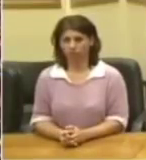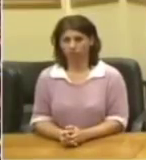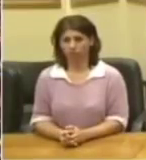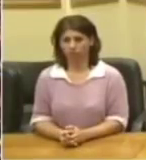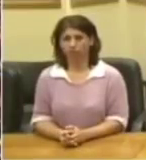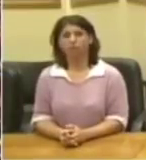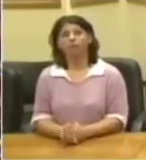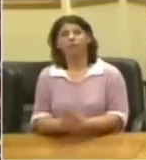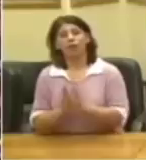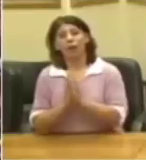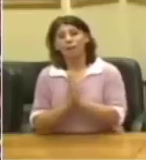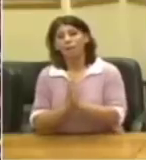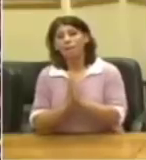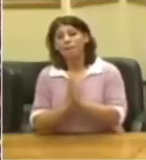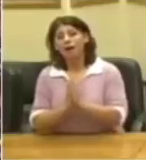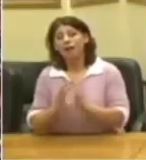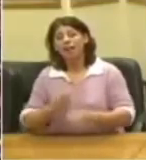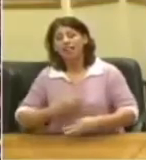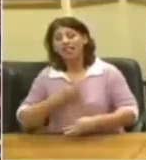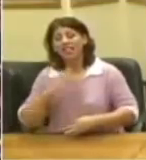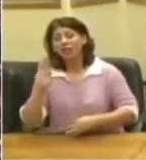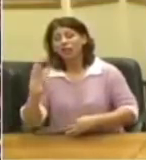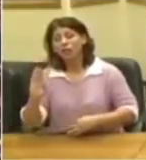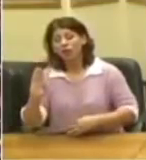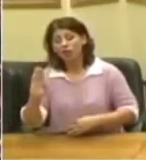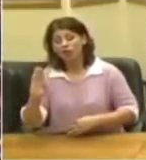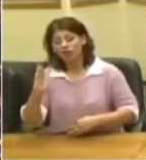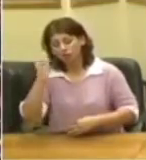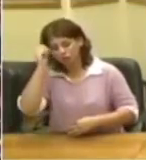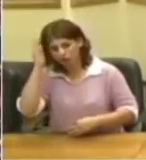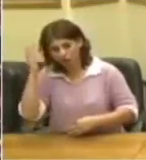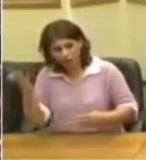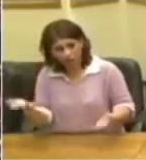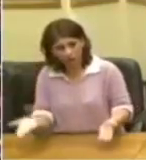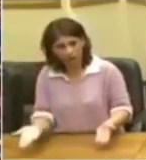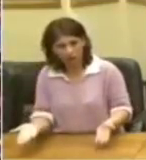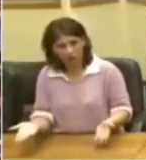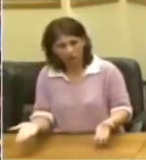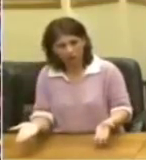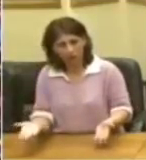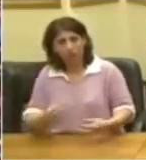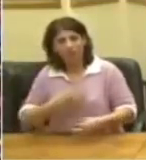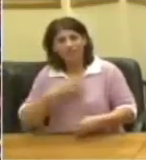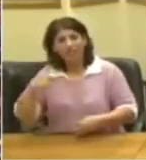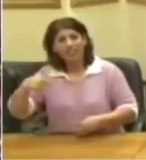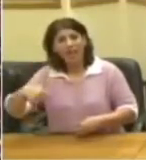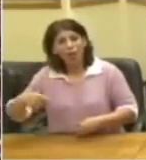σας παρακαλώ. Αδιανόητα πράγματα. Κύριε Λαζαρίδη, κύριε Γιακουμάτο,